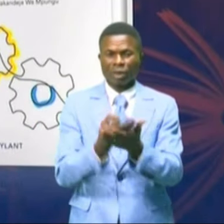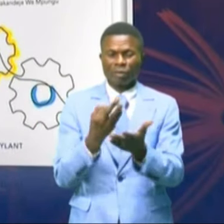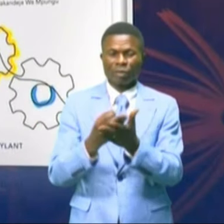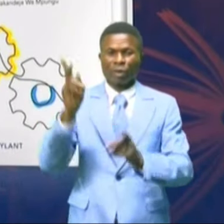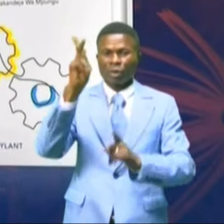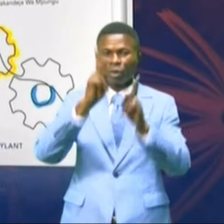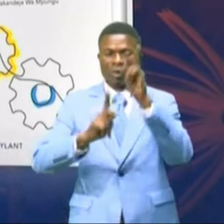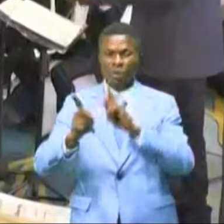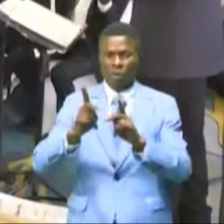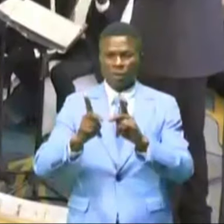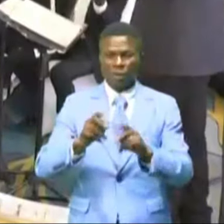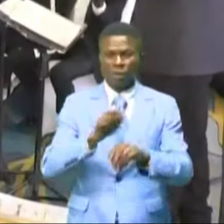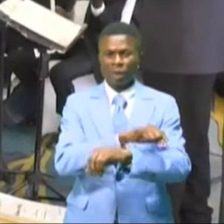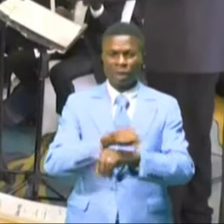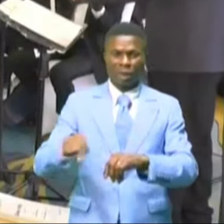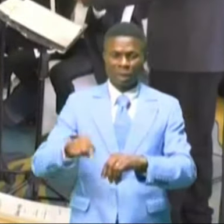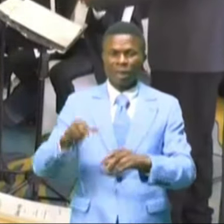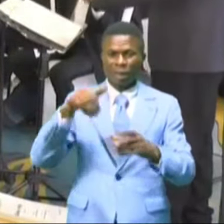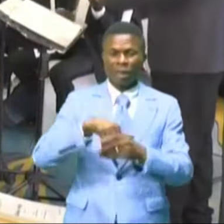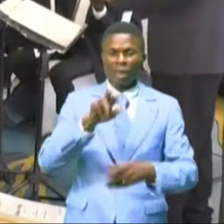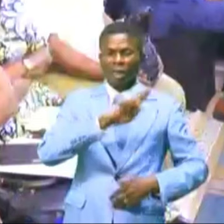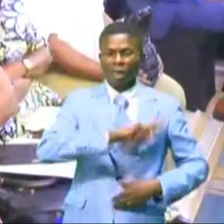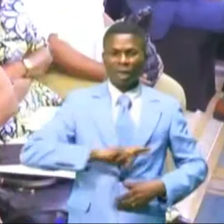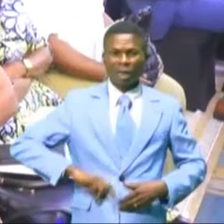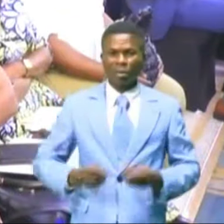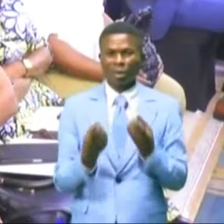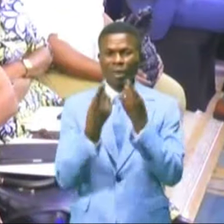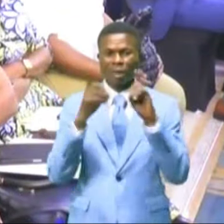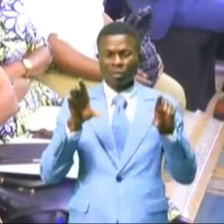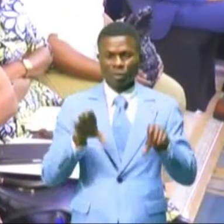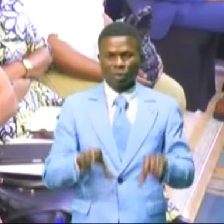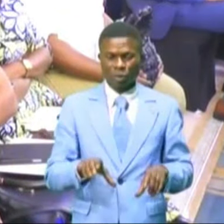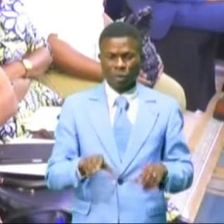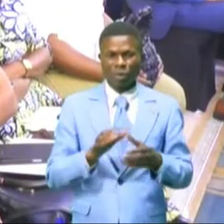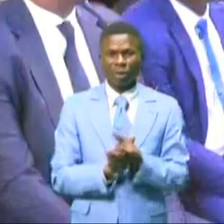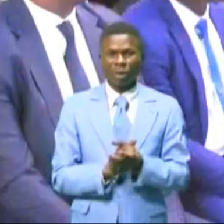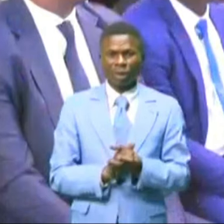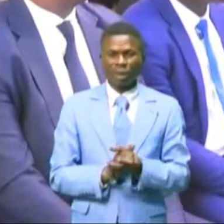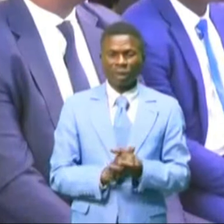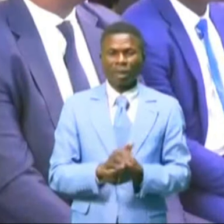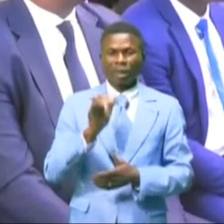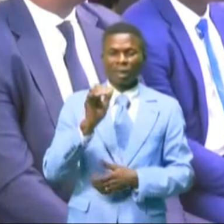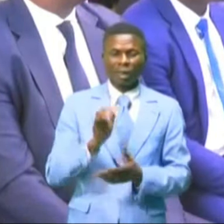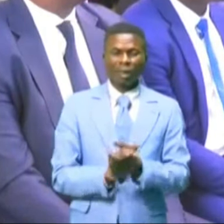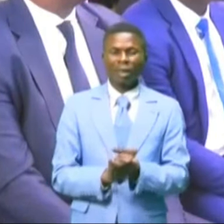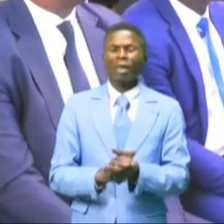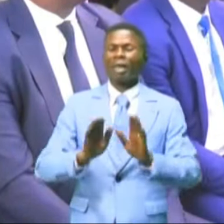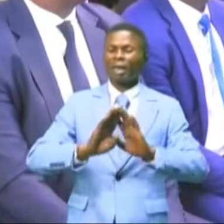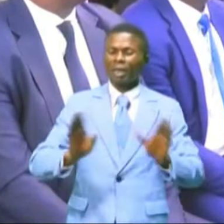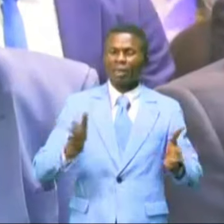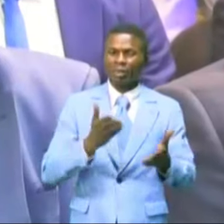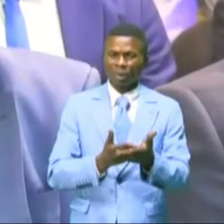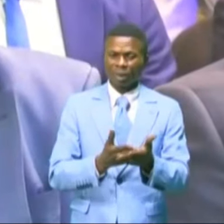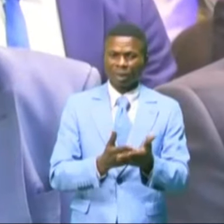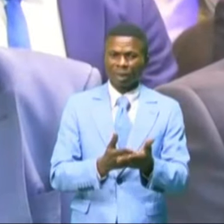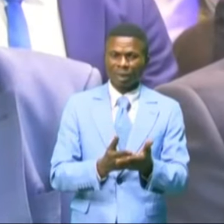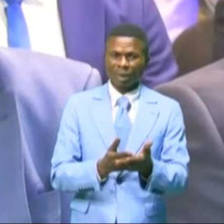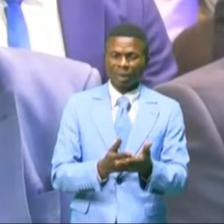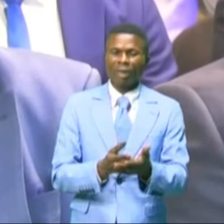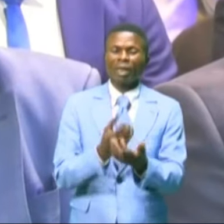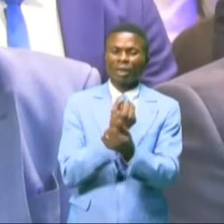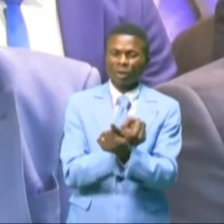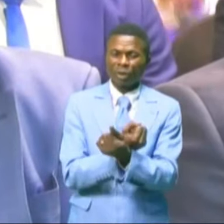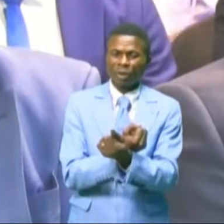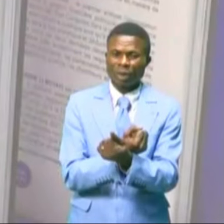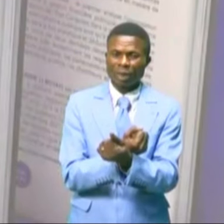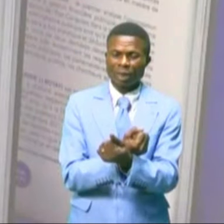publiques et de l'administration en République démocratique du Congo, enjeu d'un État moderne et performant », un thème qui du reste est